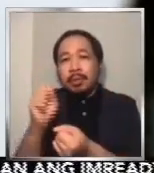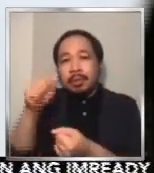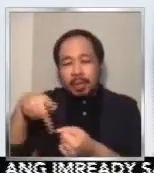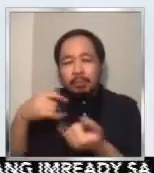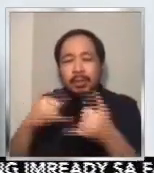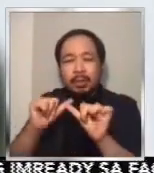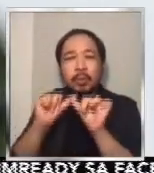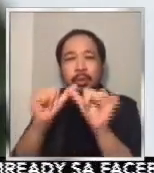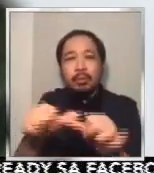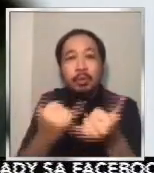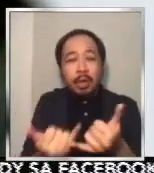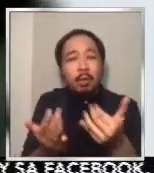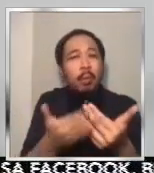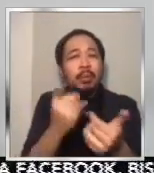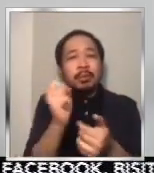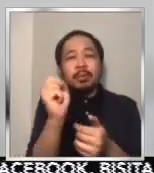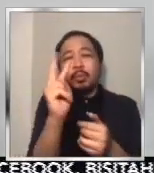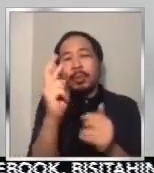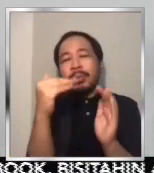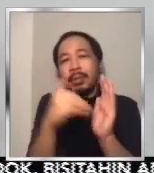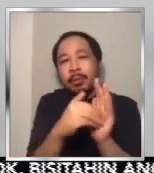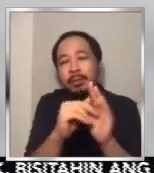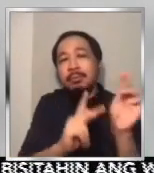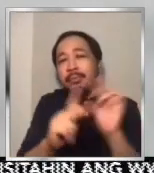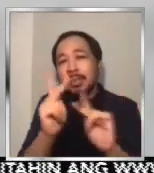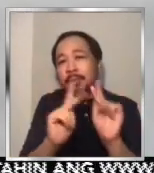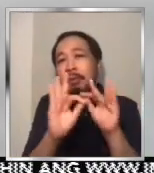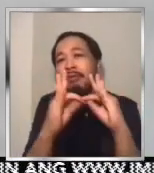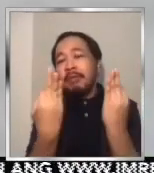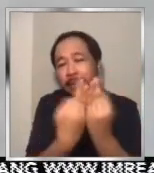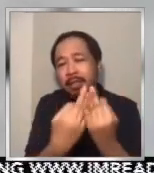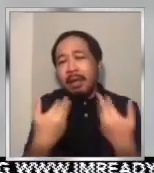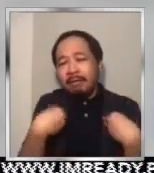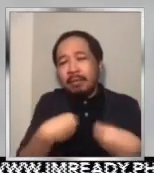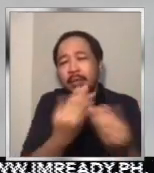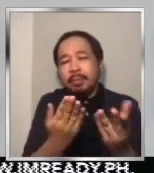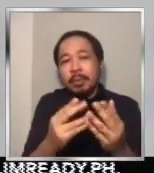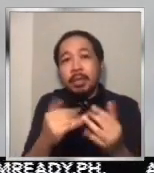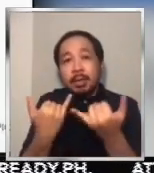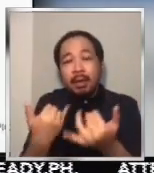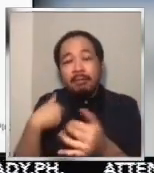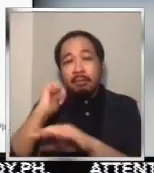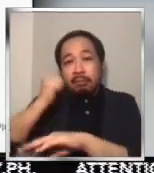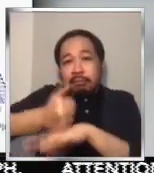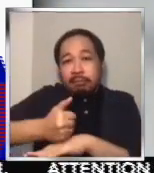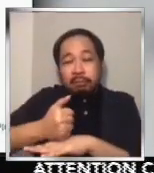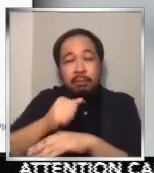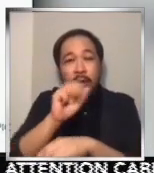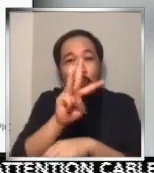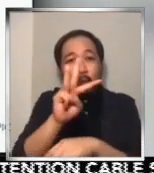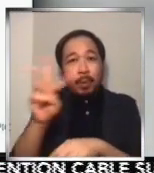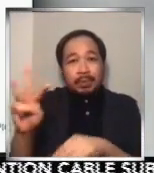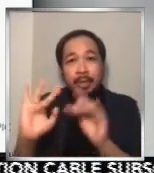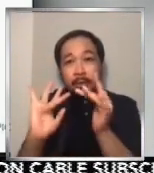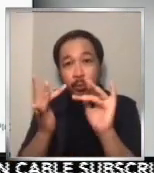12,000 pamilya na ang nabibigyan sa ngayon. May bagong website din na binuo ang Pasig government, puntahan lamang daw